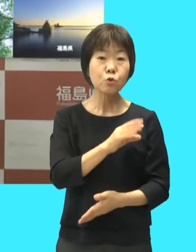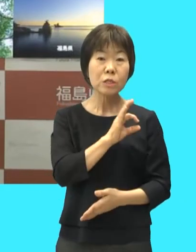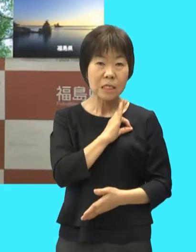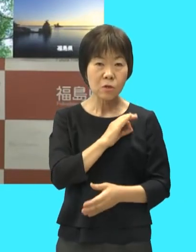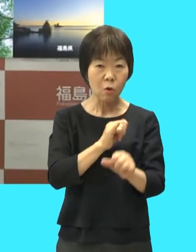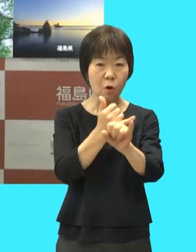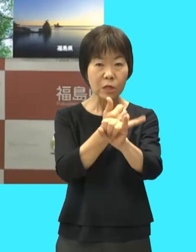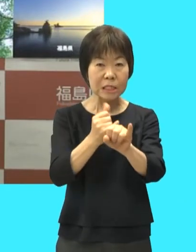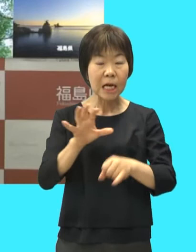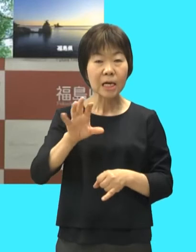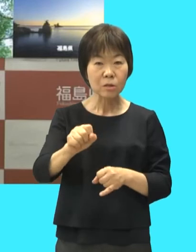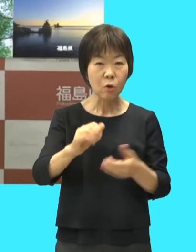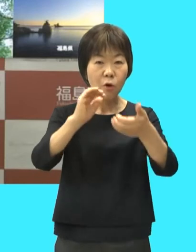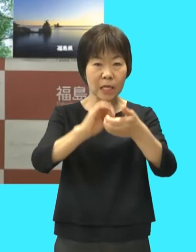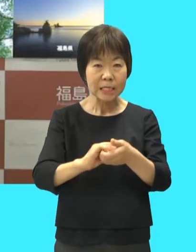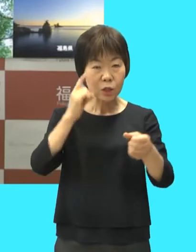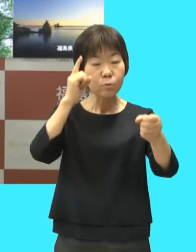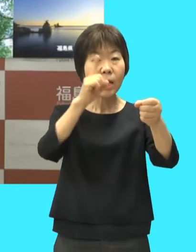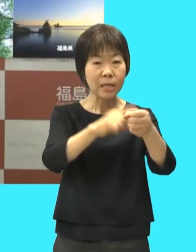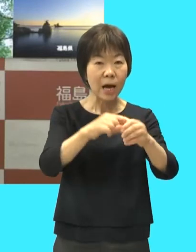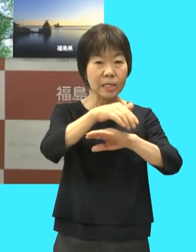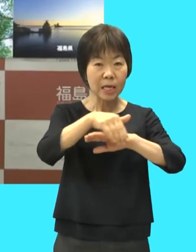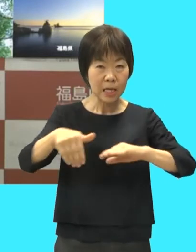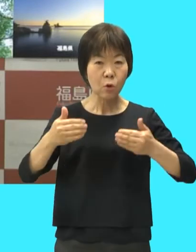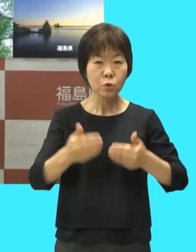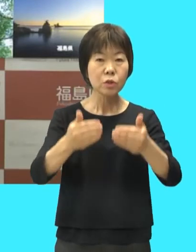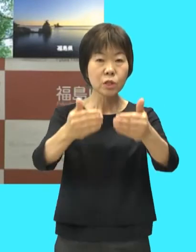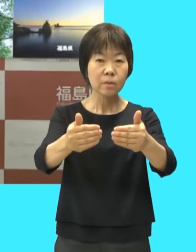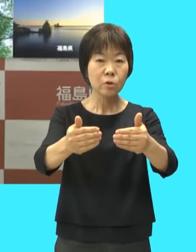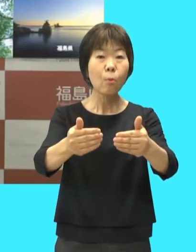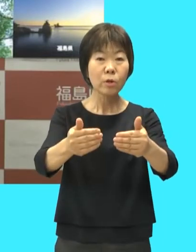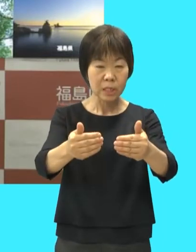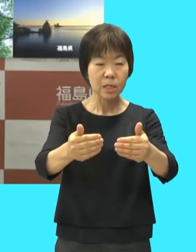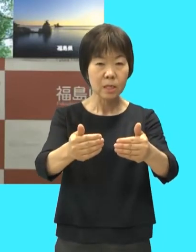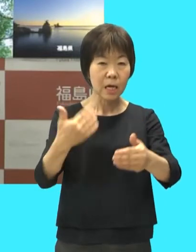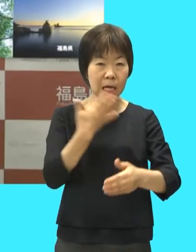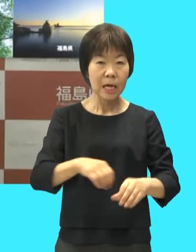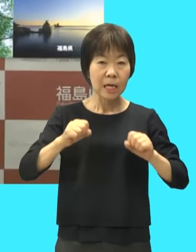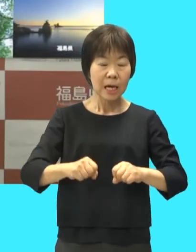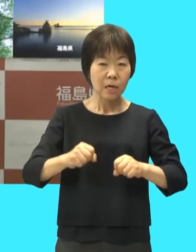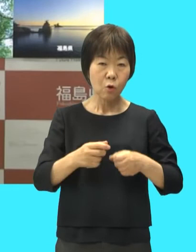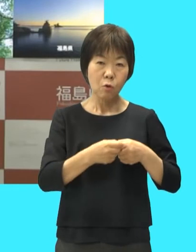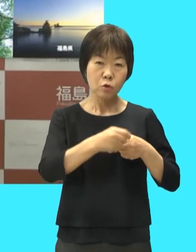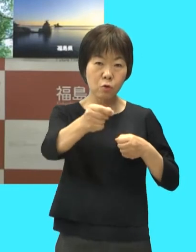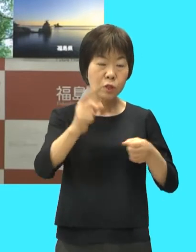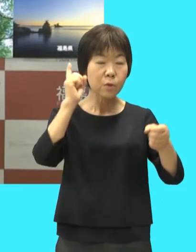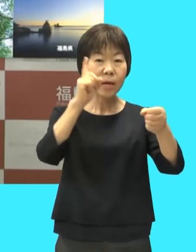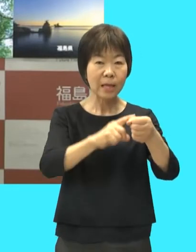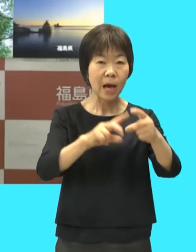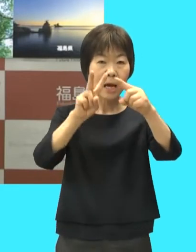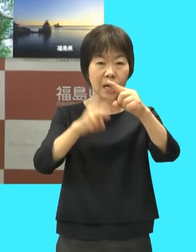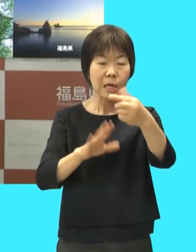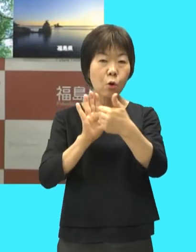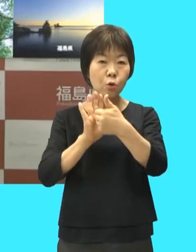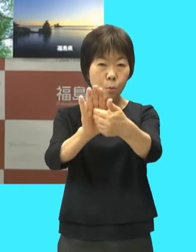保定着に向けた施策を推進していくとともに、健康長寿に向けた介護予防を進め